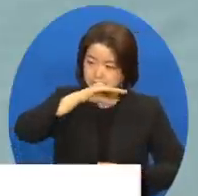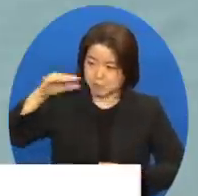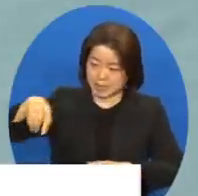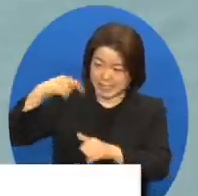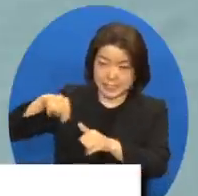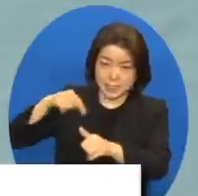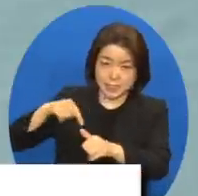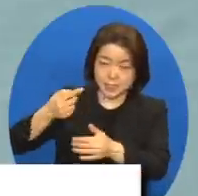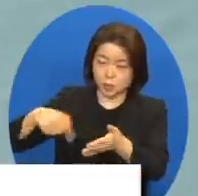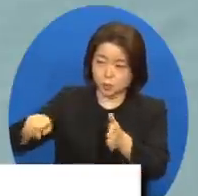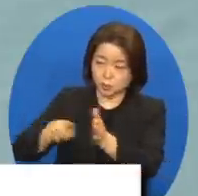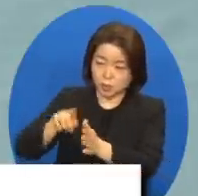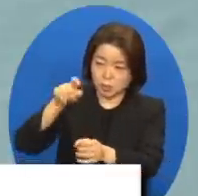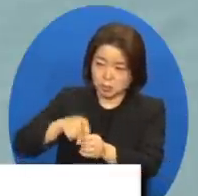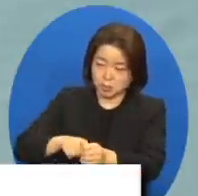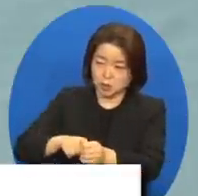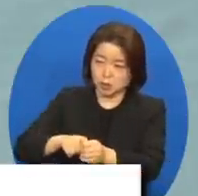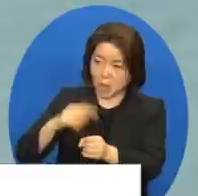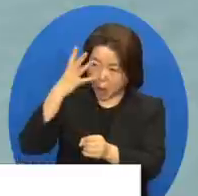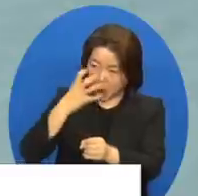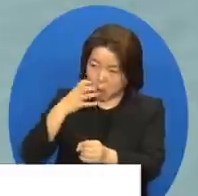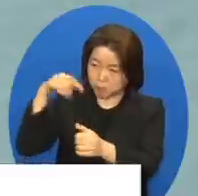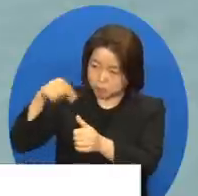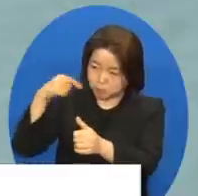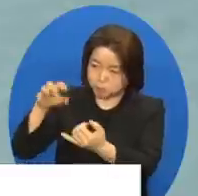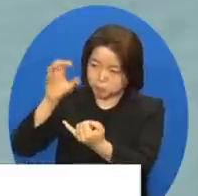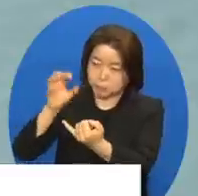보니까 자기가 늘 그렇게 살고 있더라는 거죠.